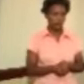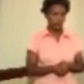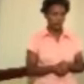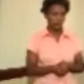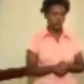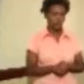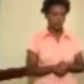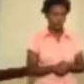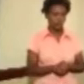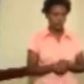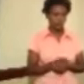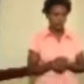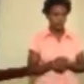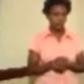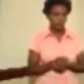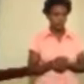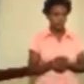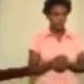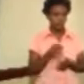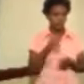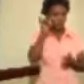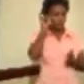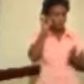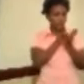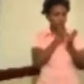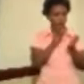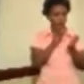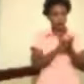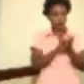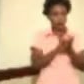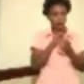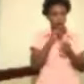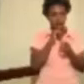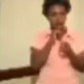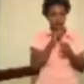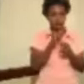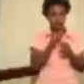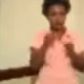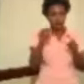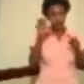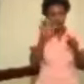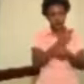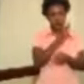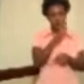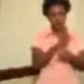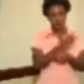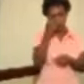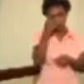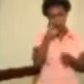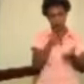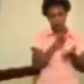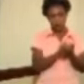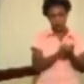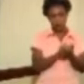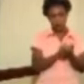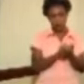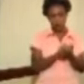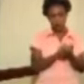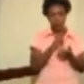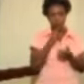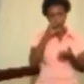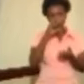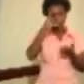Eh bien, malheureusement, l'image ça du petit pain de l'agriculture de subsistance, je crois que ça appartient au passé. Je ne crois